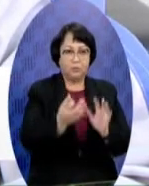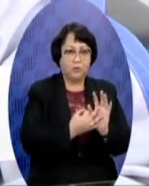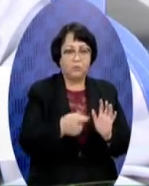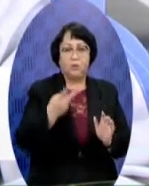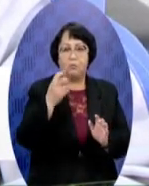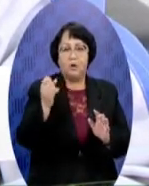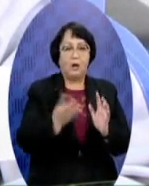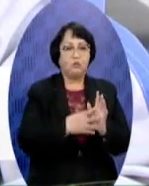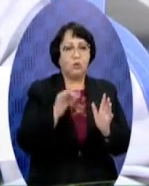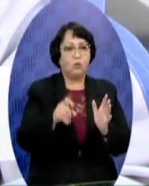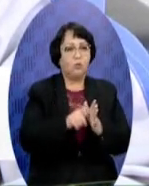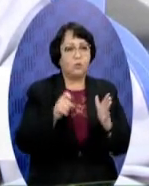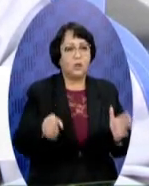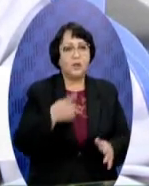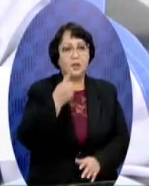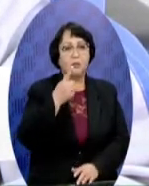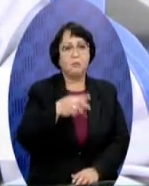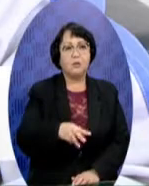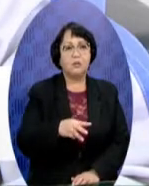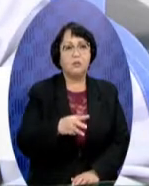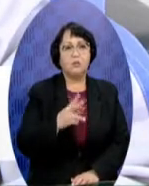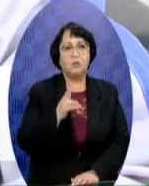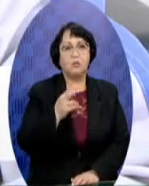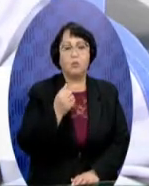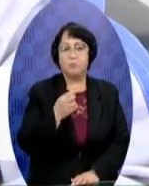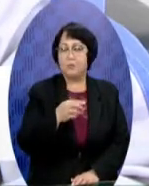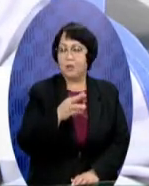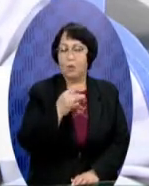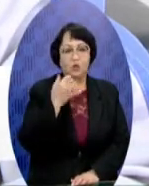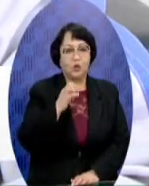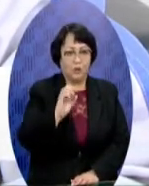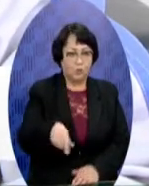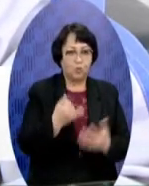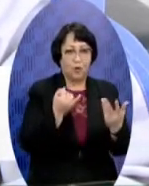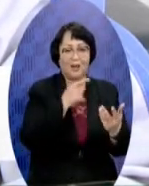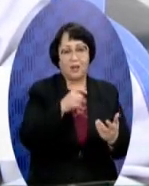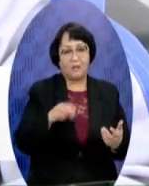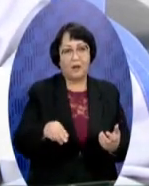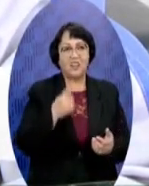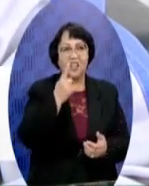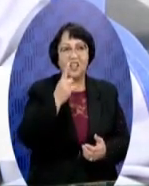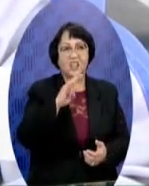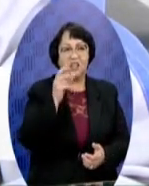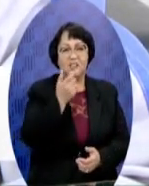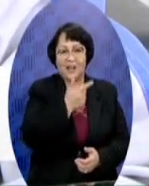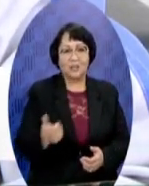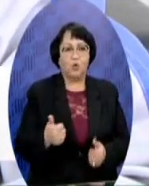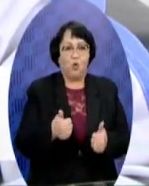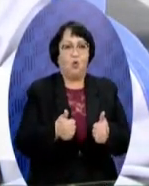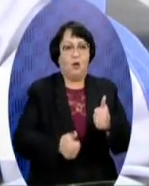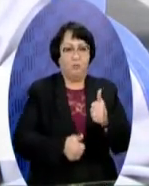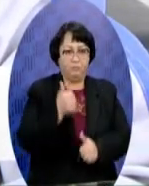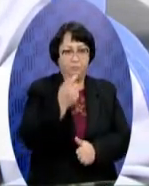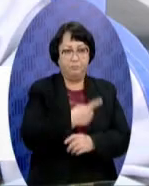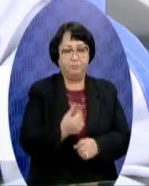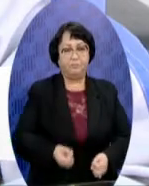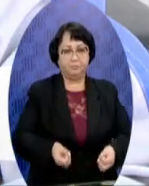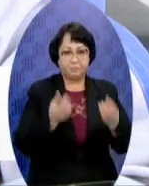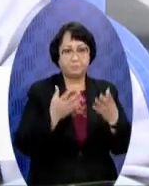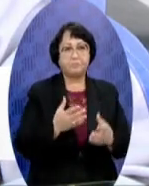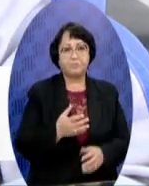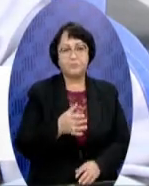2018-2019 оны хувьд бол 1 метр куб усыг 0.6 киловатт буюу 1.1 жирийн бууруулсан юм үр дүнд бид нар